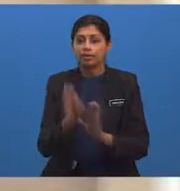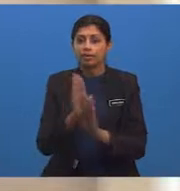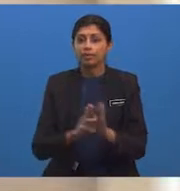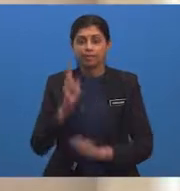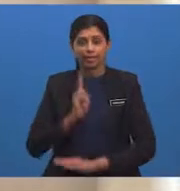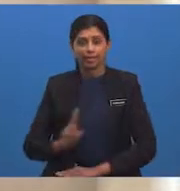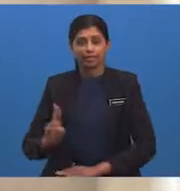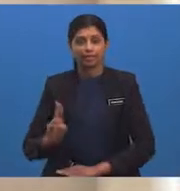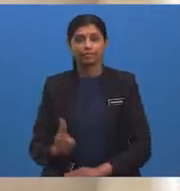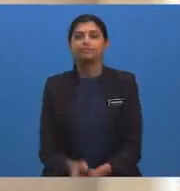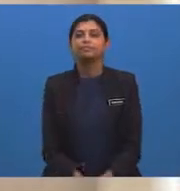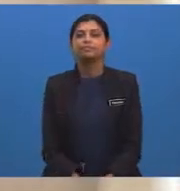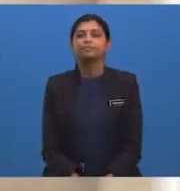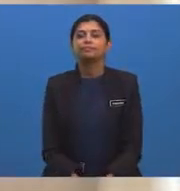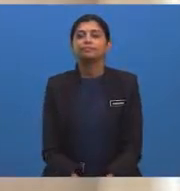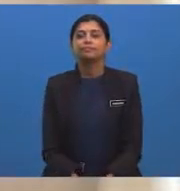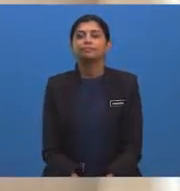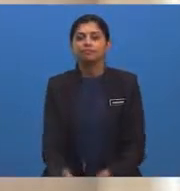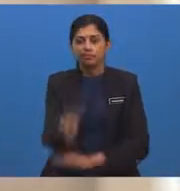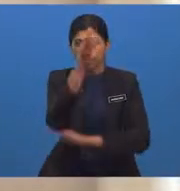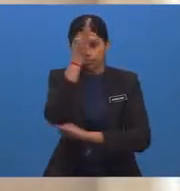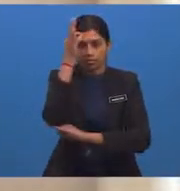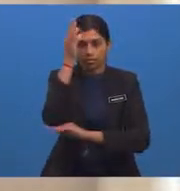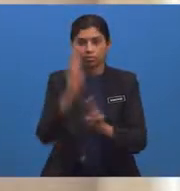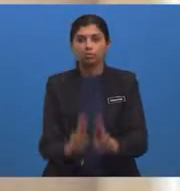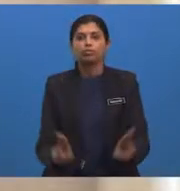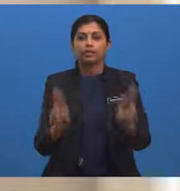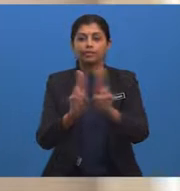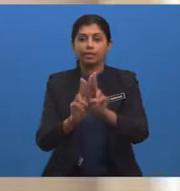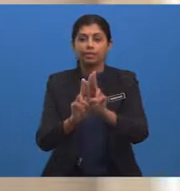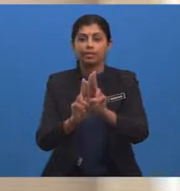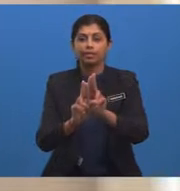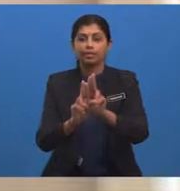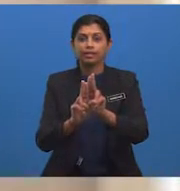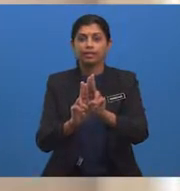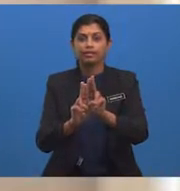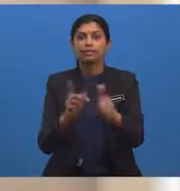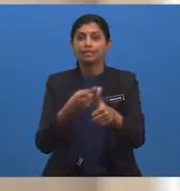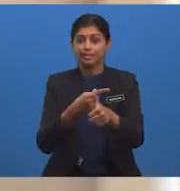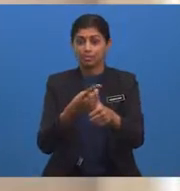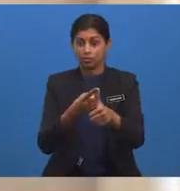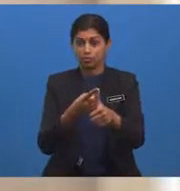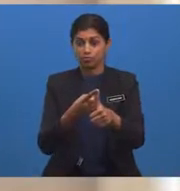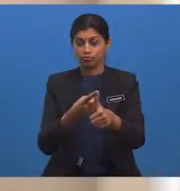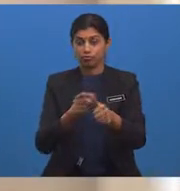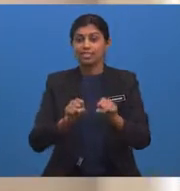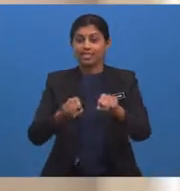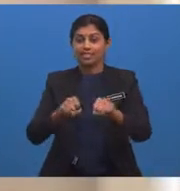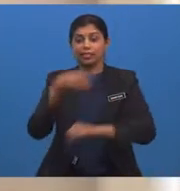beragama. Faktor pertama keunikan warisan kerajaan alam Melayu ialah sistem pemerintahan beraja.